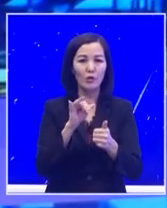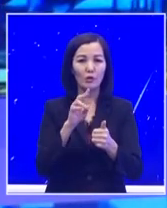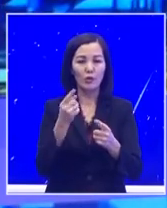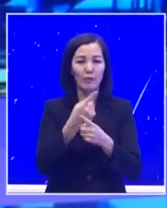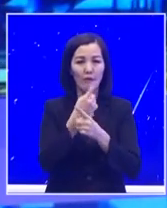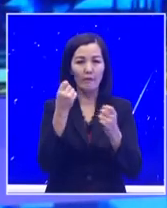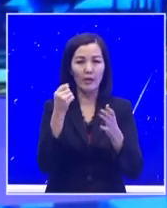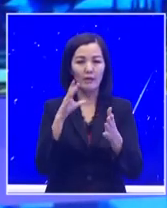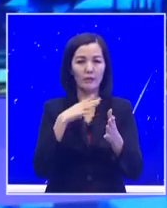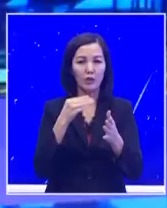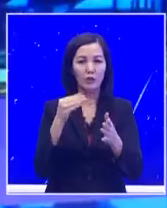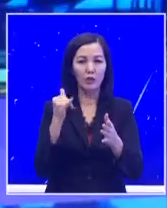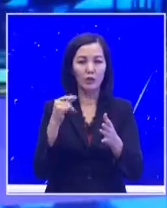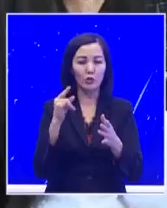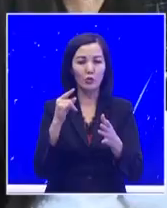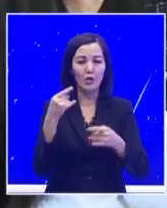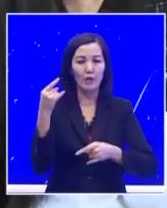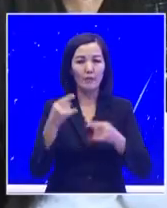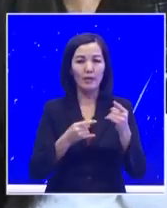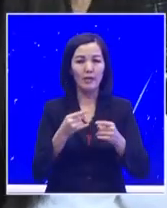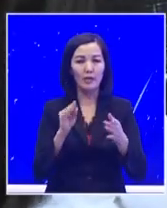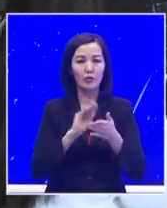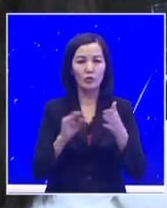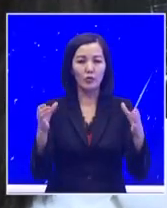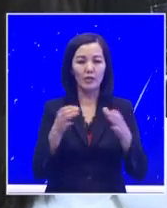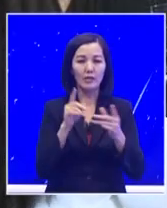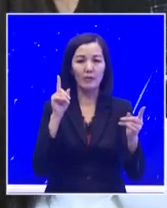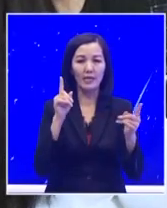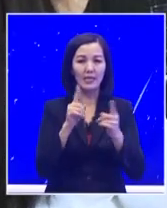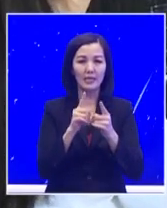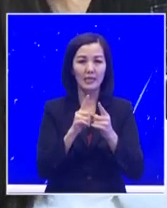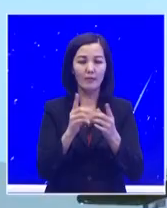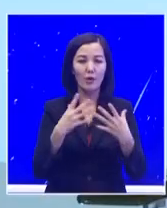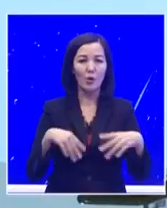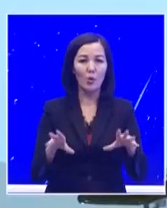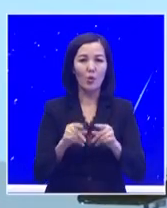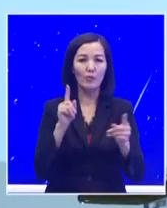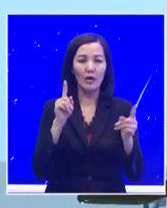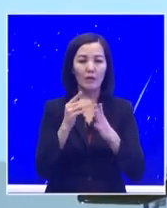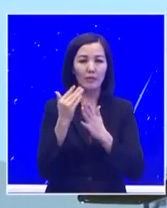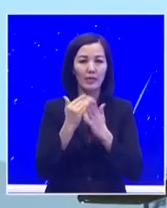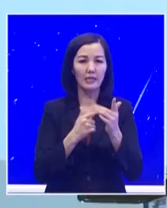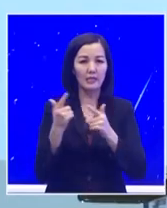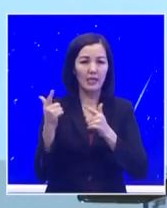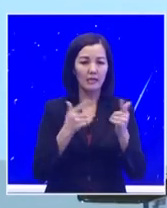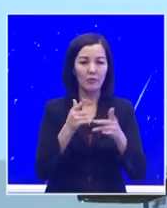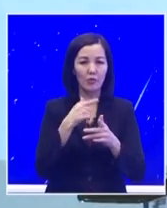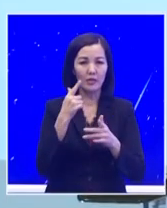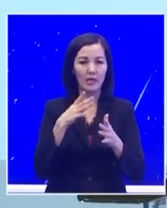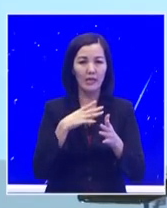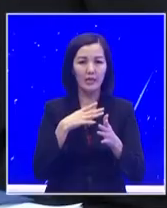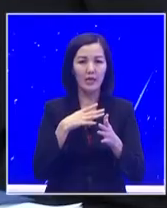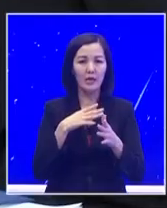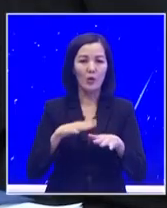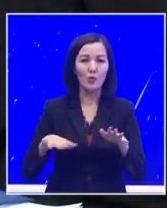мәлімдеді. Жетісу медиа алаңында ол кадрлық резервтің жасақталғандығы, қоғамдық қабылдау кестесі әзір болғаны жайлы баяндады. Сонымен